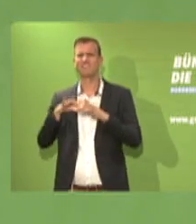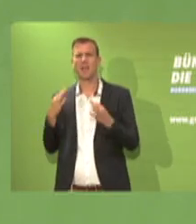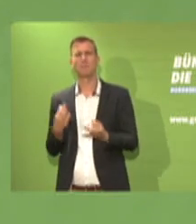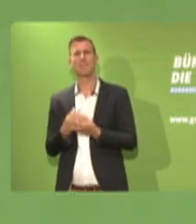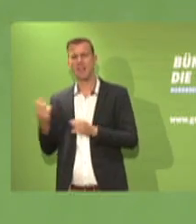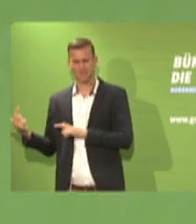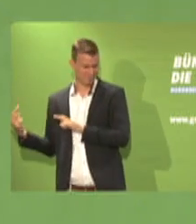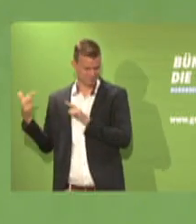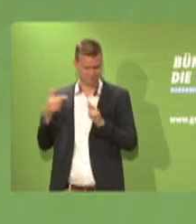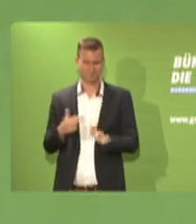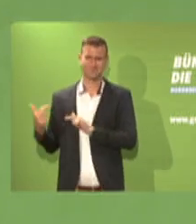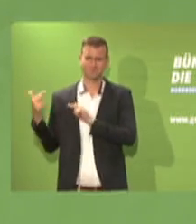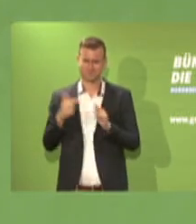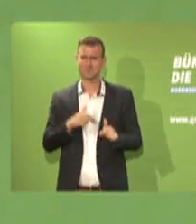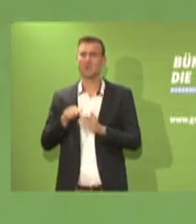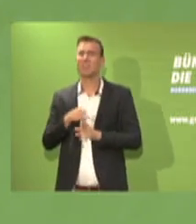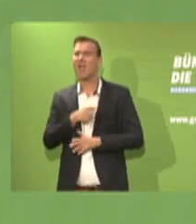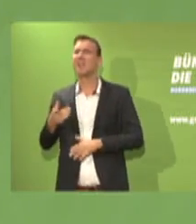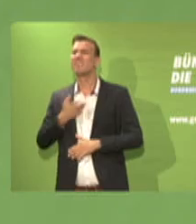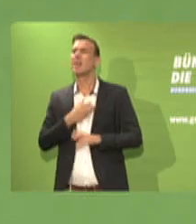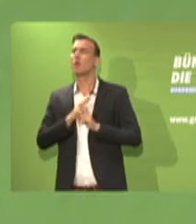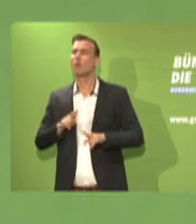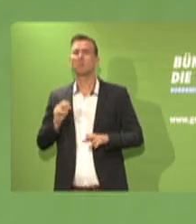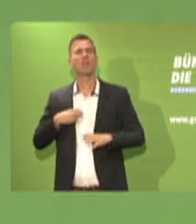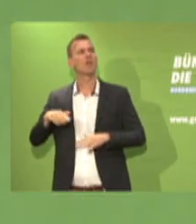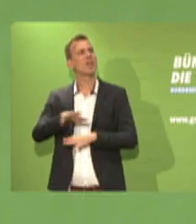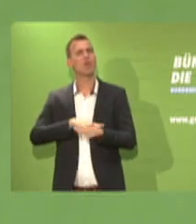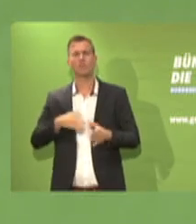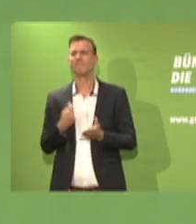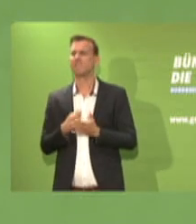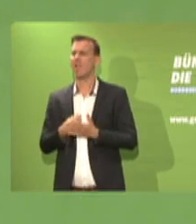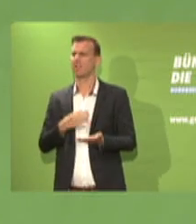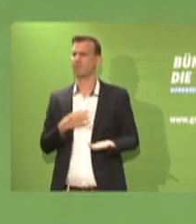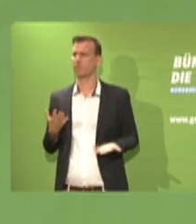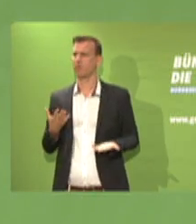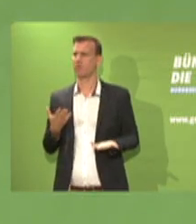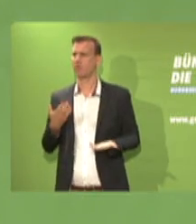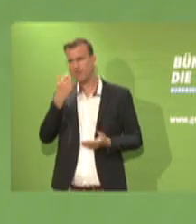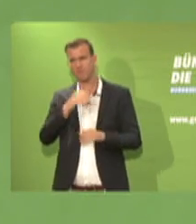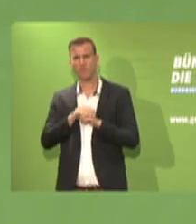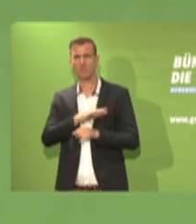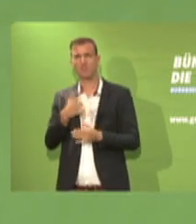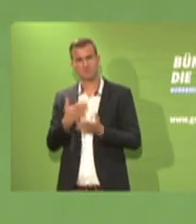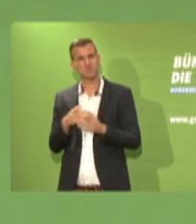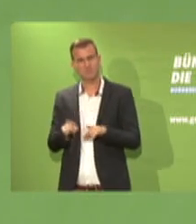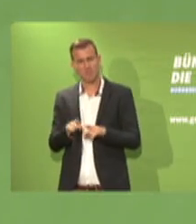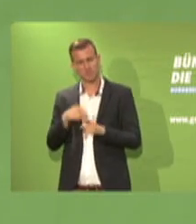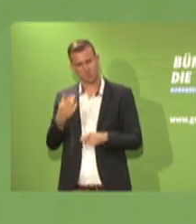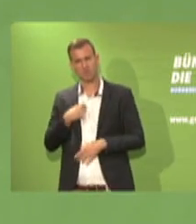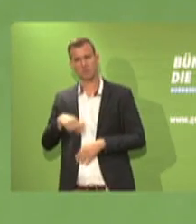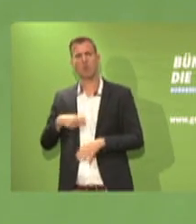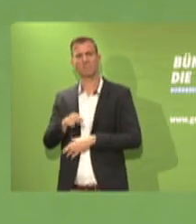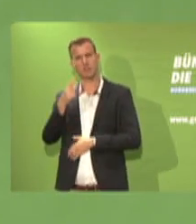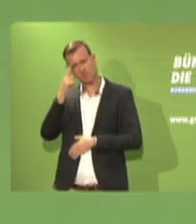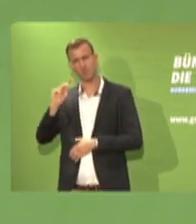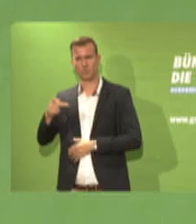die die Ruhe suchen, und deshalb ist das ein Wert für unsere Region, liebe Freundinnen und Freunde. Und genau das vertreten wir hier in